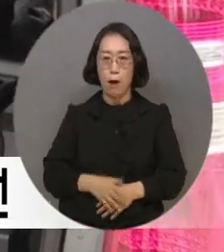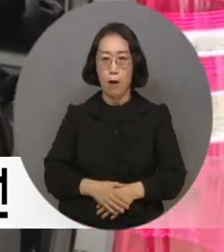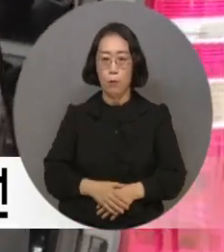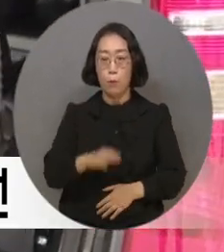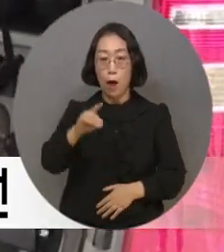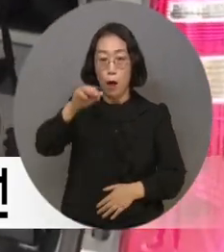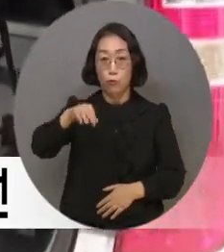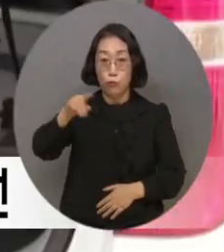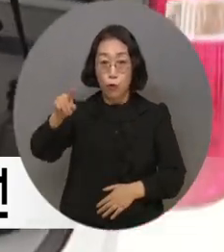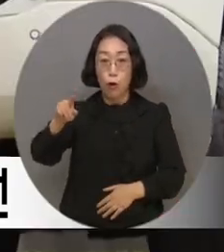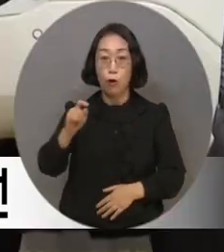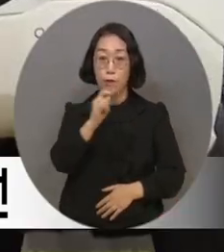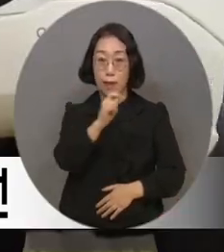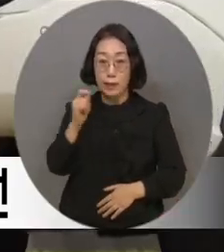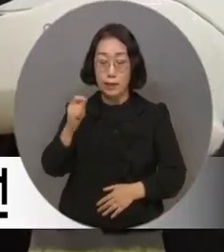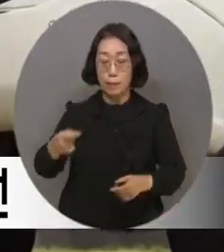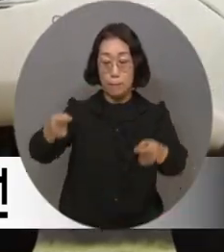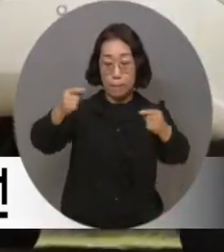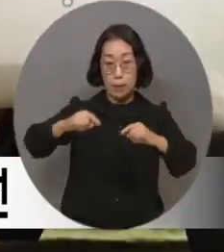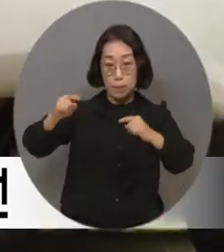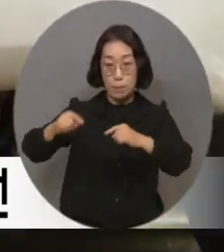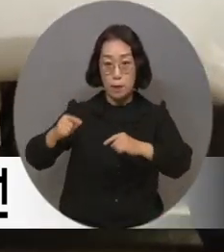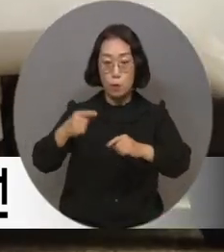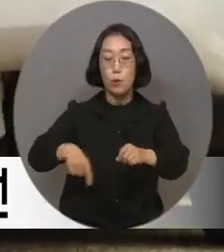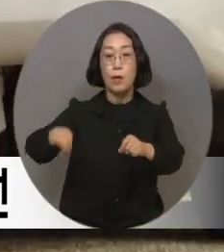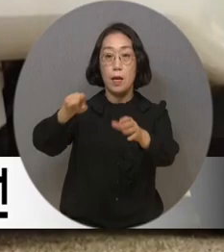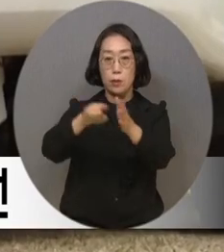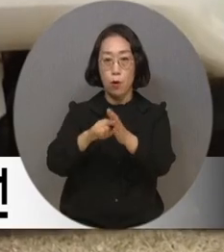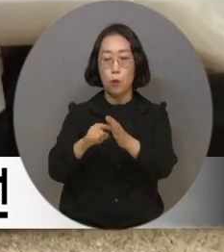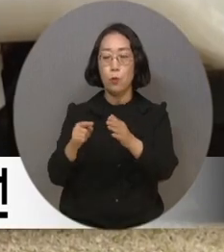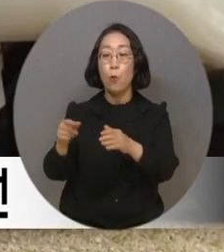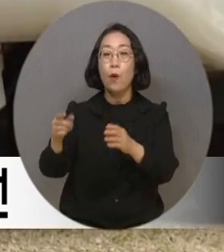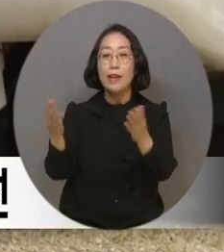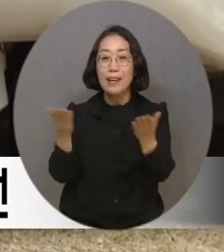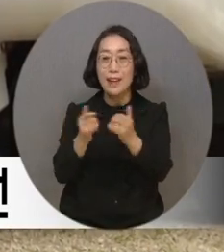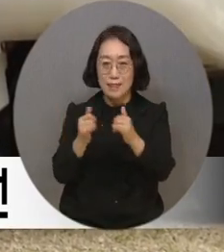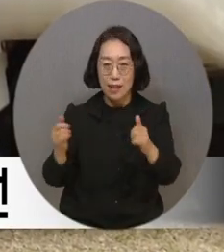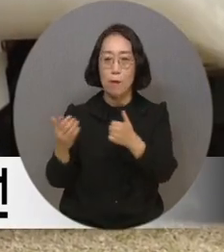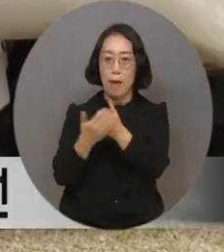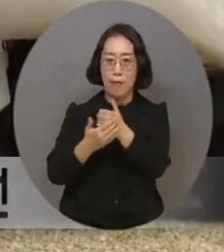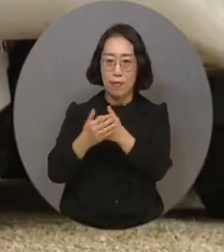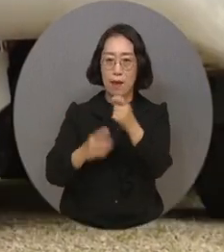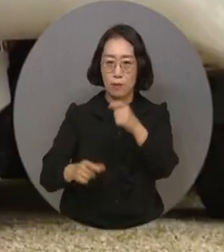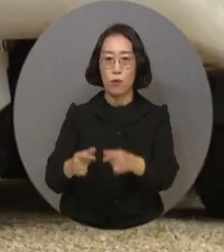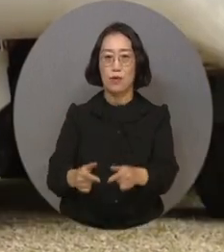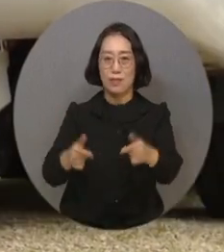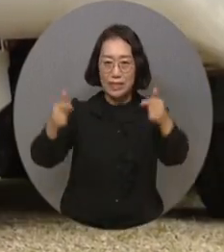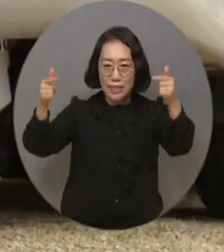참여율을 높이기 위해 택시 운수 종사자 인센티브도 대폭 인상합니다.